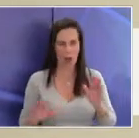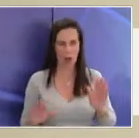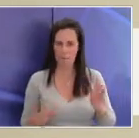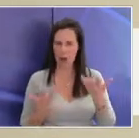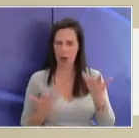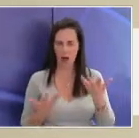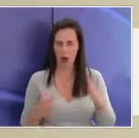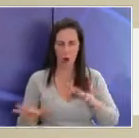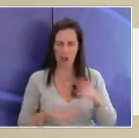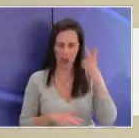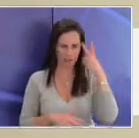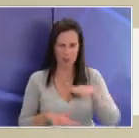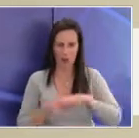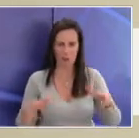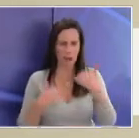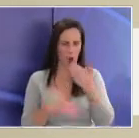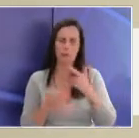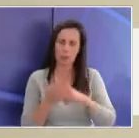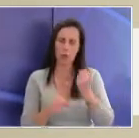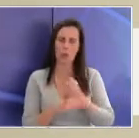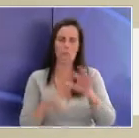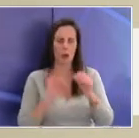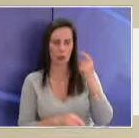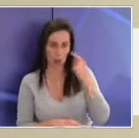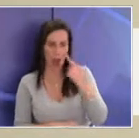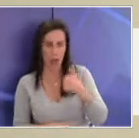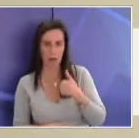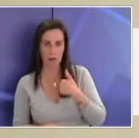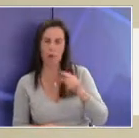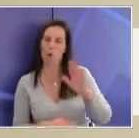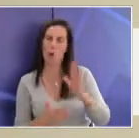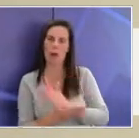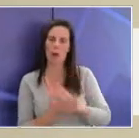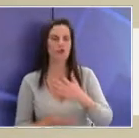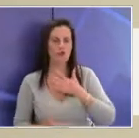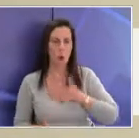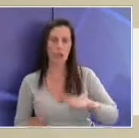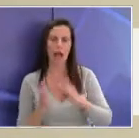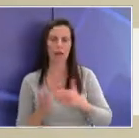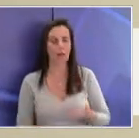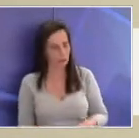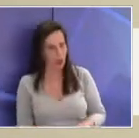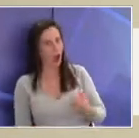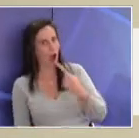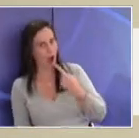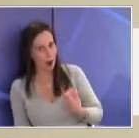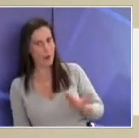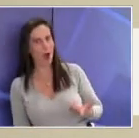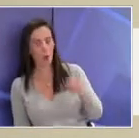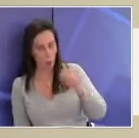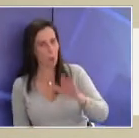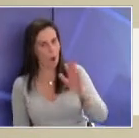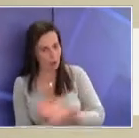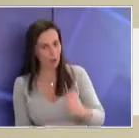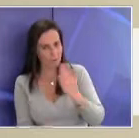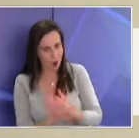לתוך ראשי הקואליציה הבין שהמצב הוא גמור, ולכן הולכים לבחור. זה נשמע לי כאילו הוא בא עם החלטה שהוא רצה את התאריך הזה, הכל היה... אמרתי, שלא יהיה שהוא רצה, הוא בא